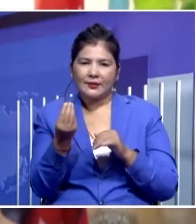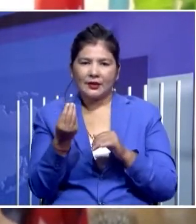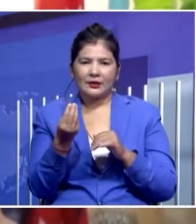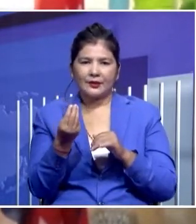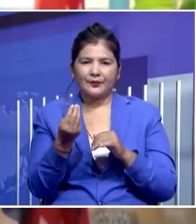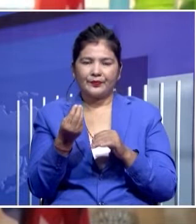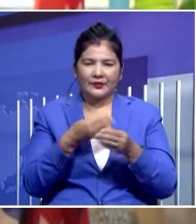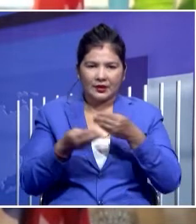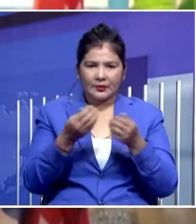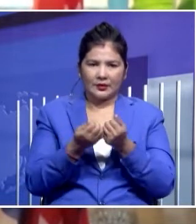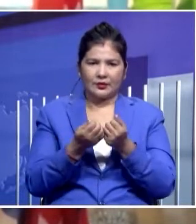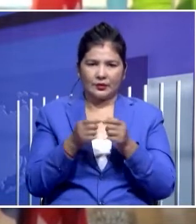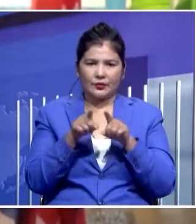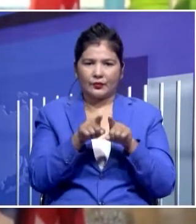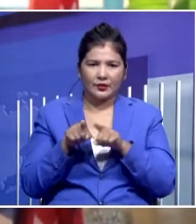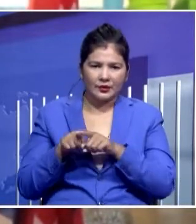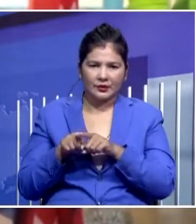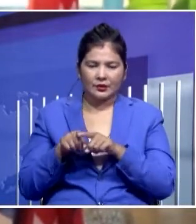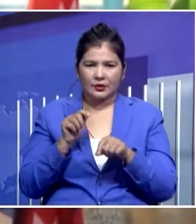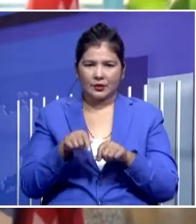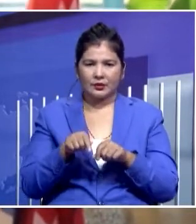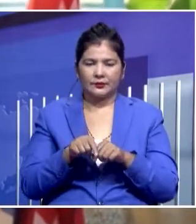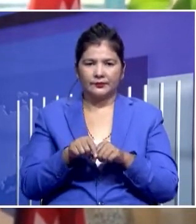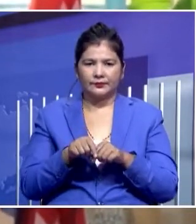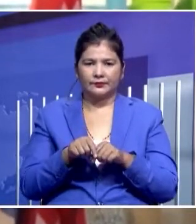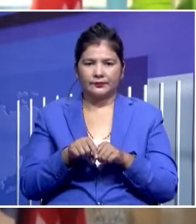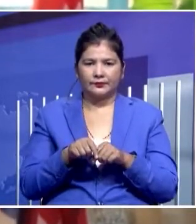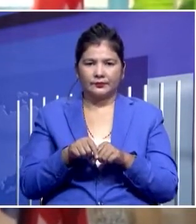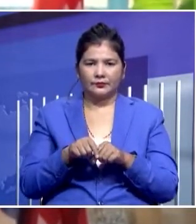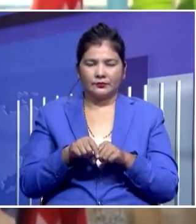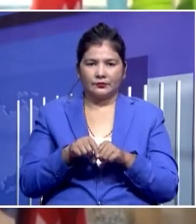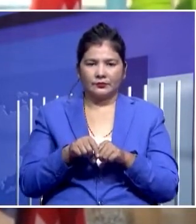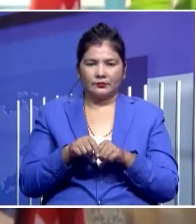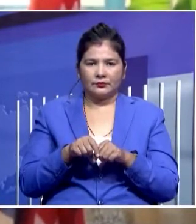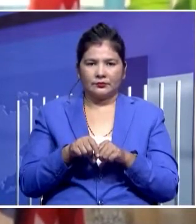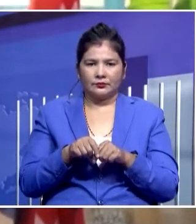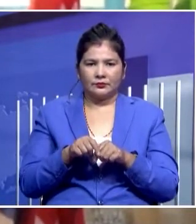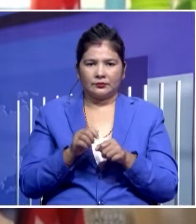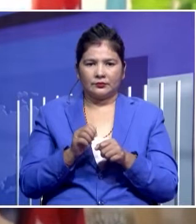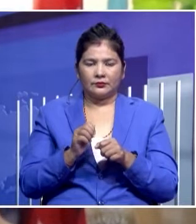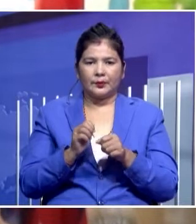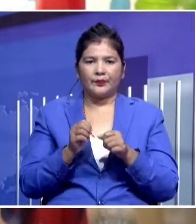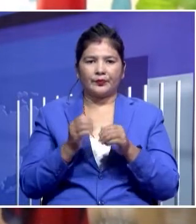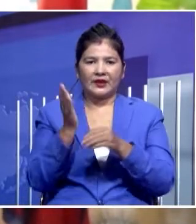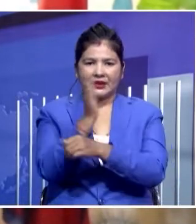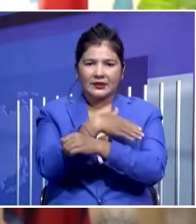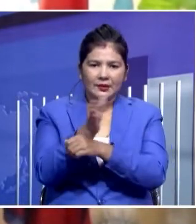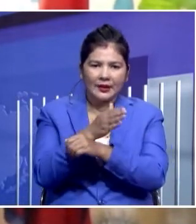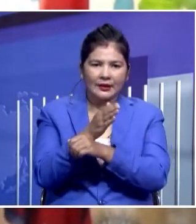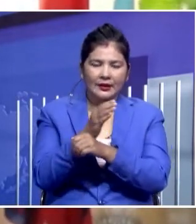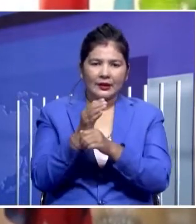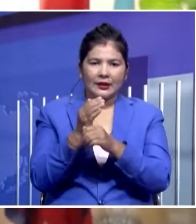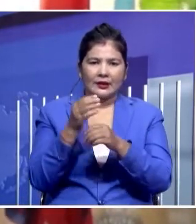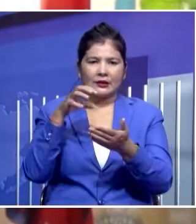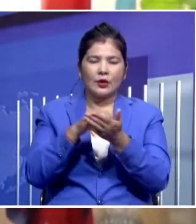सामान्य सपिङहरू गर्न पनि मित्र देश उसको बोर्डर एरियामा भारतको धुपडिया बजारमा जाने र